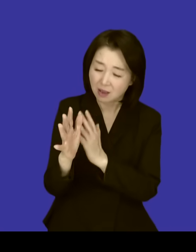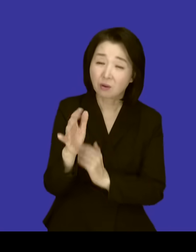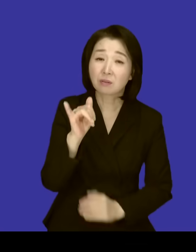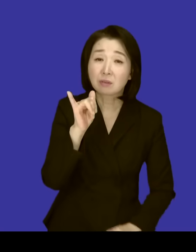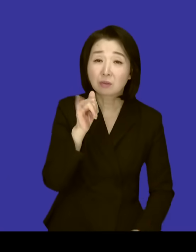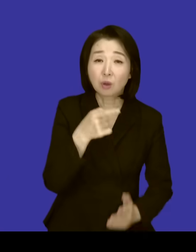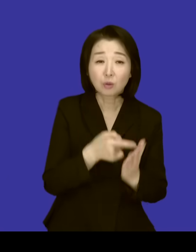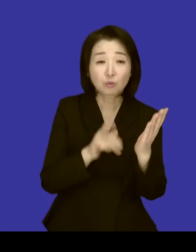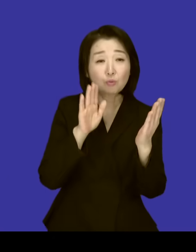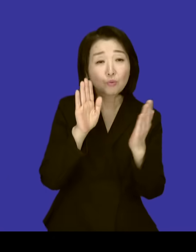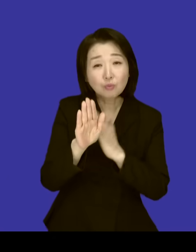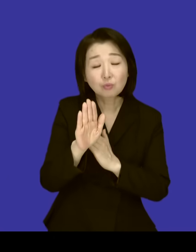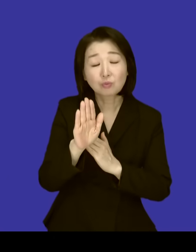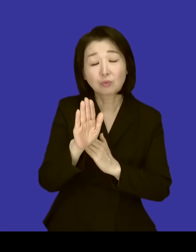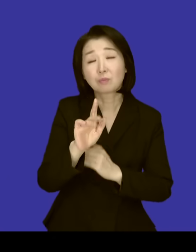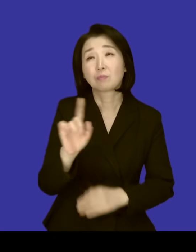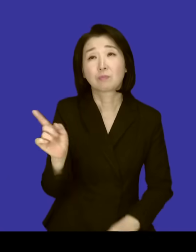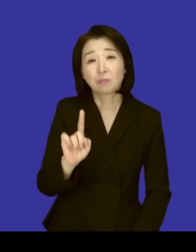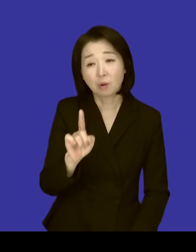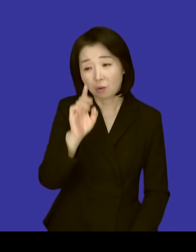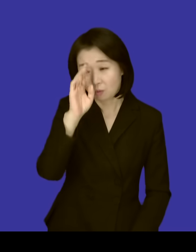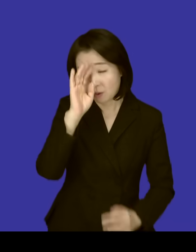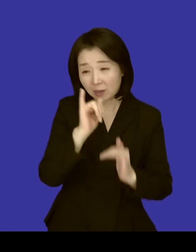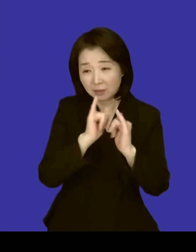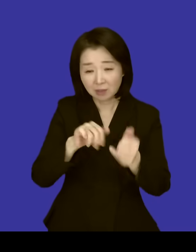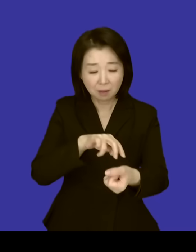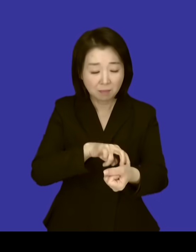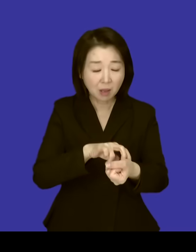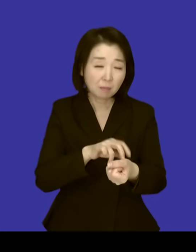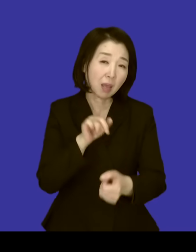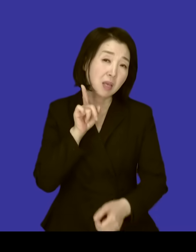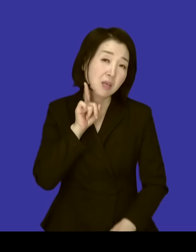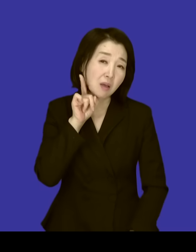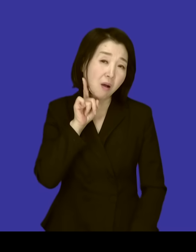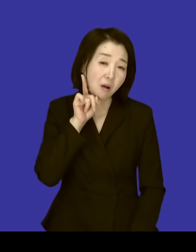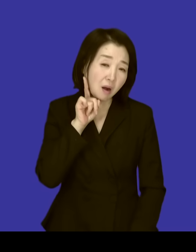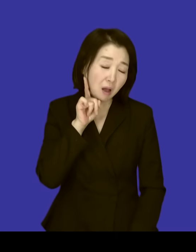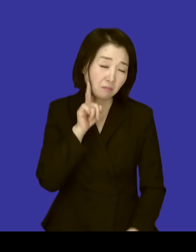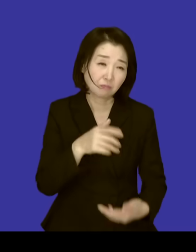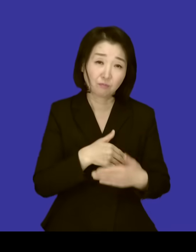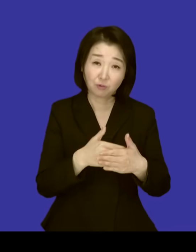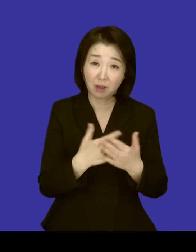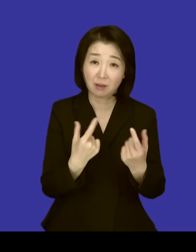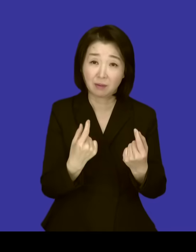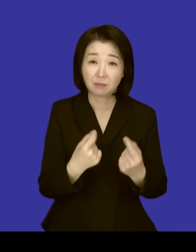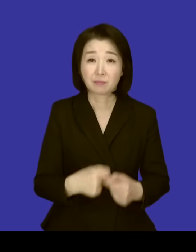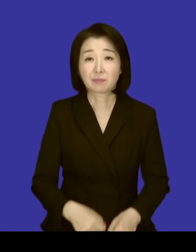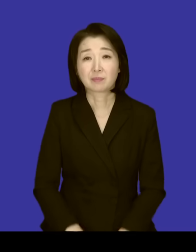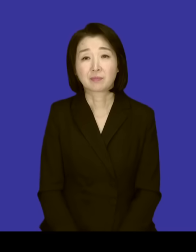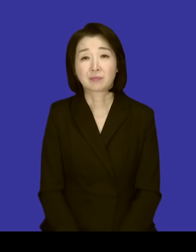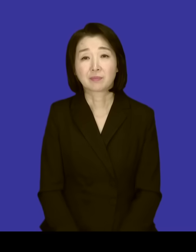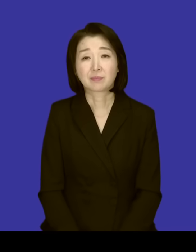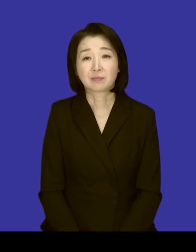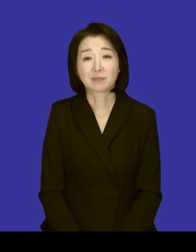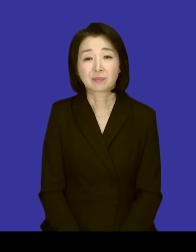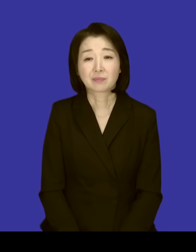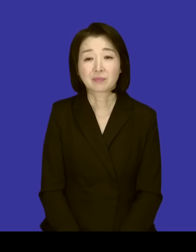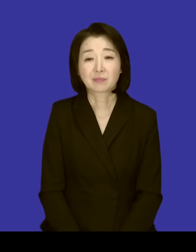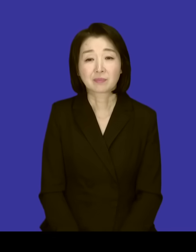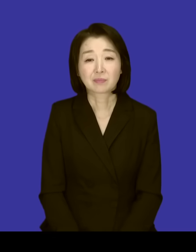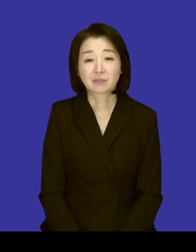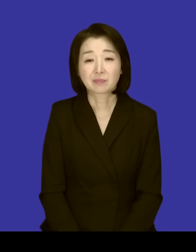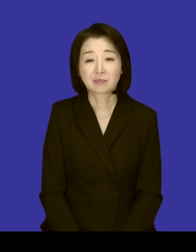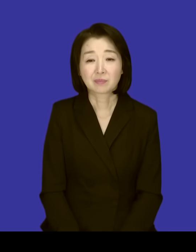수술 후 직후 상태니까 환자분들의 맥박이나 혈압이 다소 좀 불안정하는 경우가 있어요. 그러다 보니